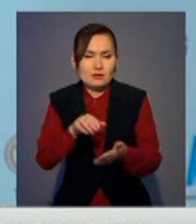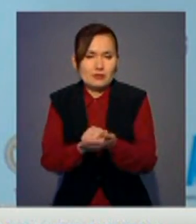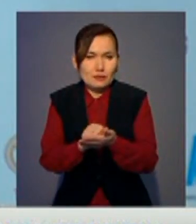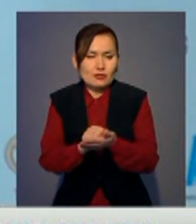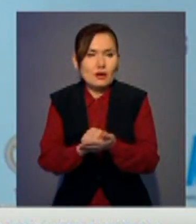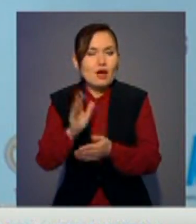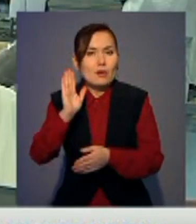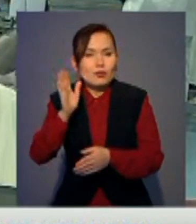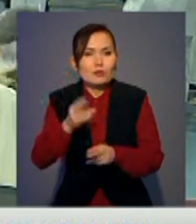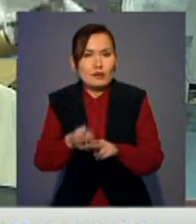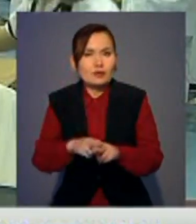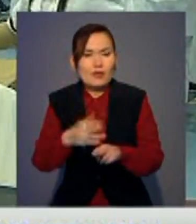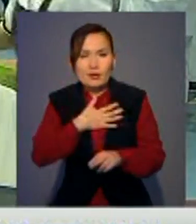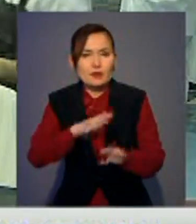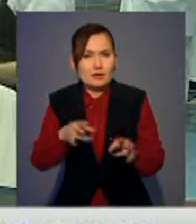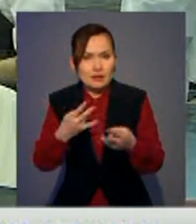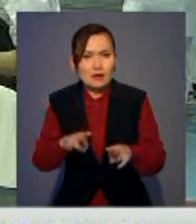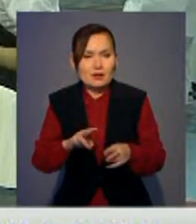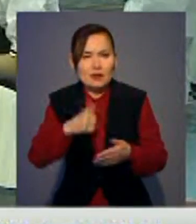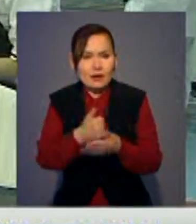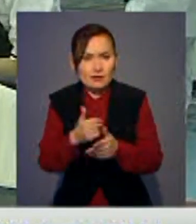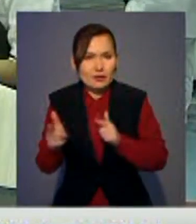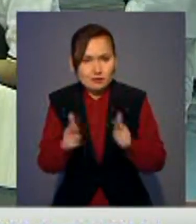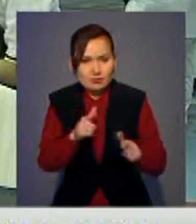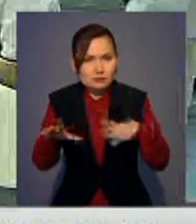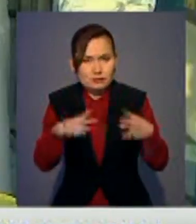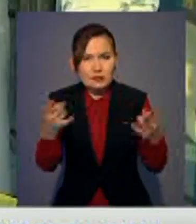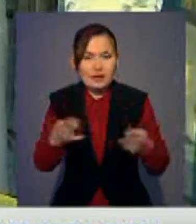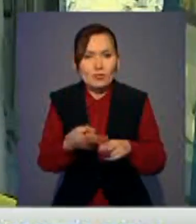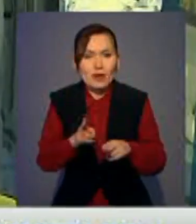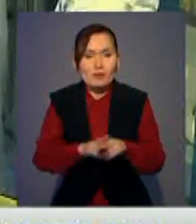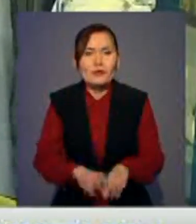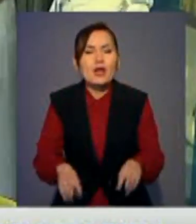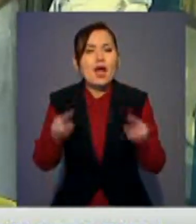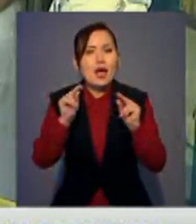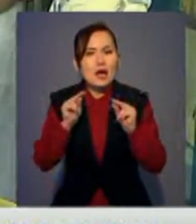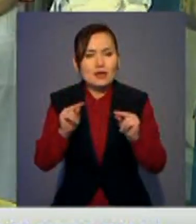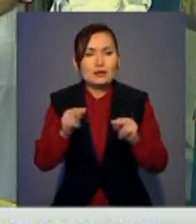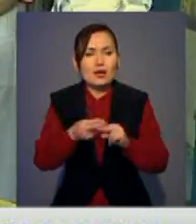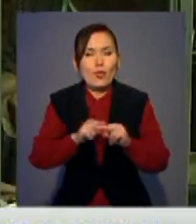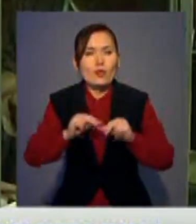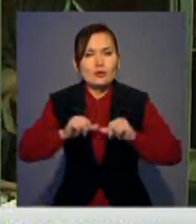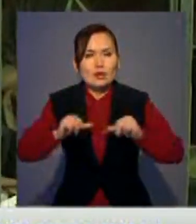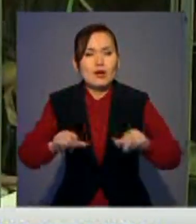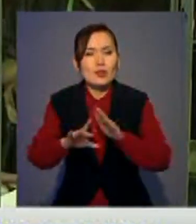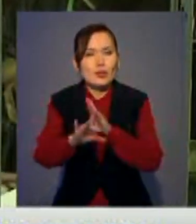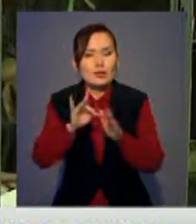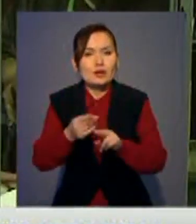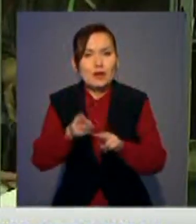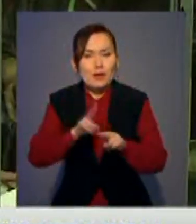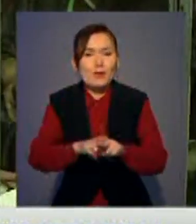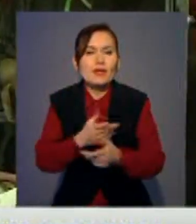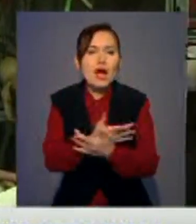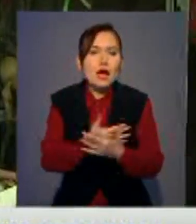ең алдымен дайындалу керек. Осы тұста байқау қаншалықты әділ өтті деген заңды сауал туындайды. Түрлі мамандық бойынша сайысқа